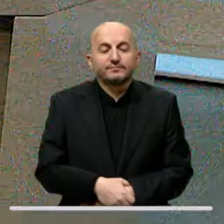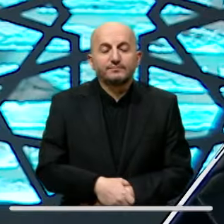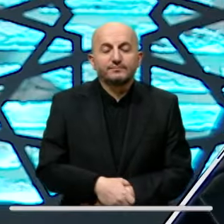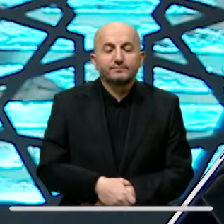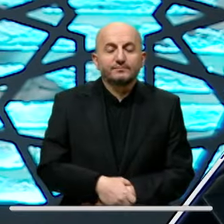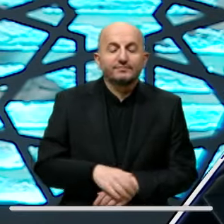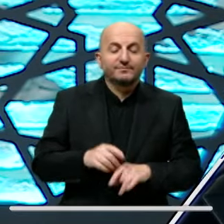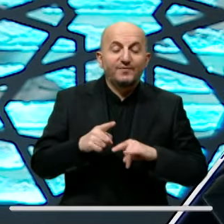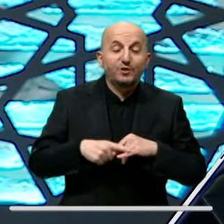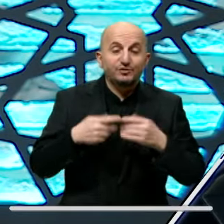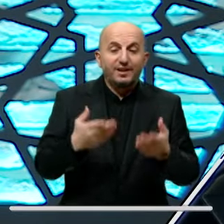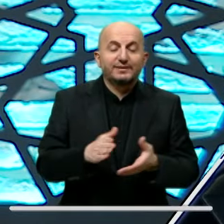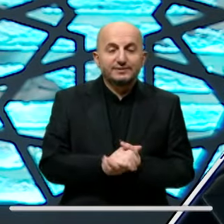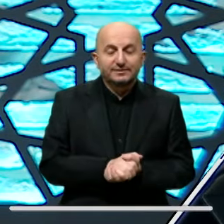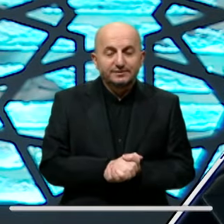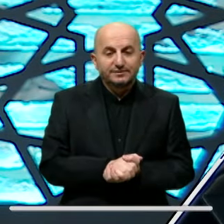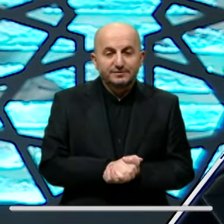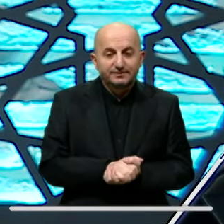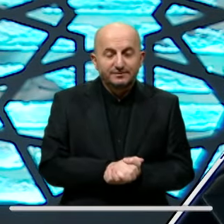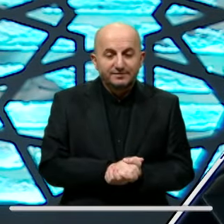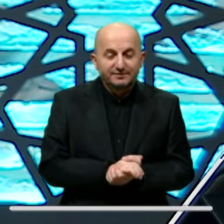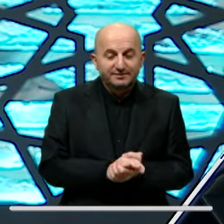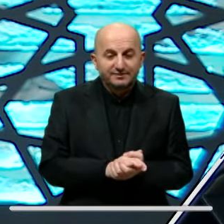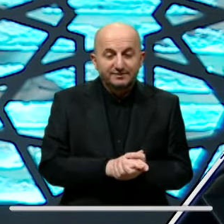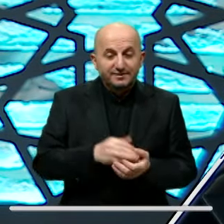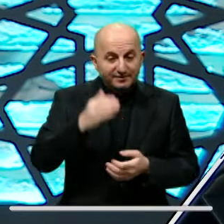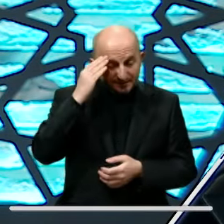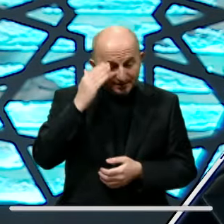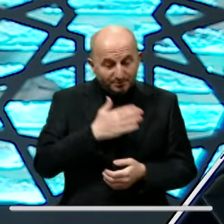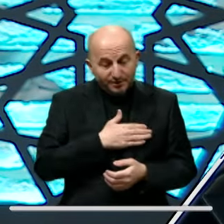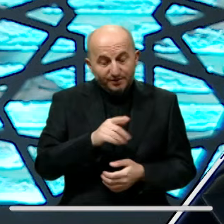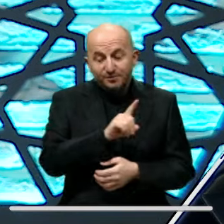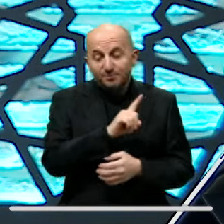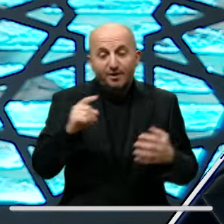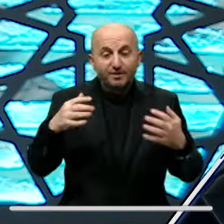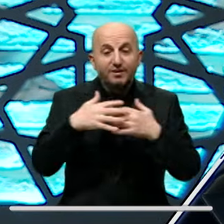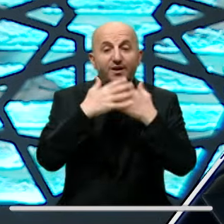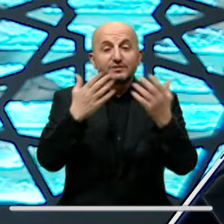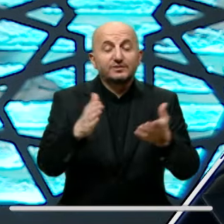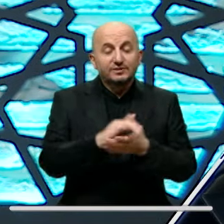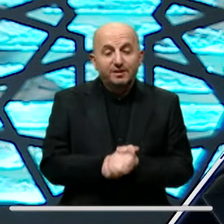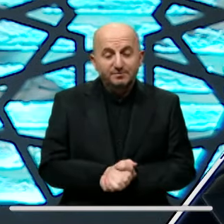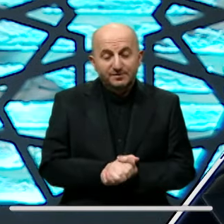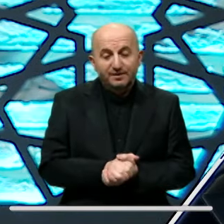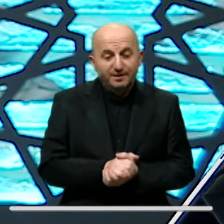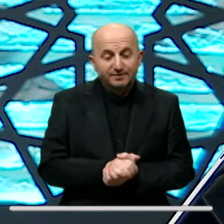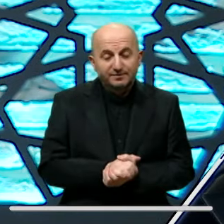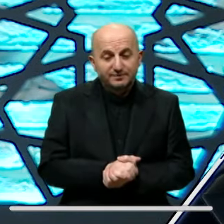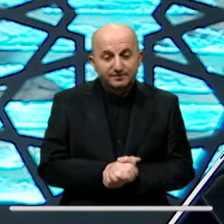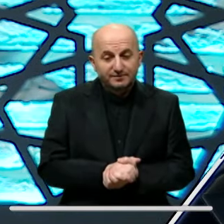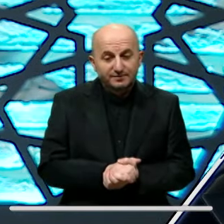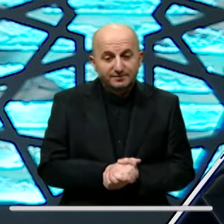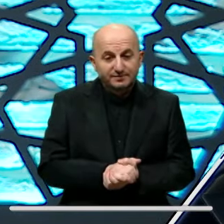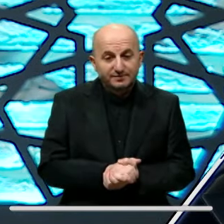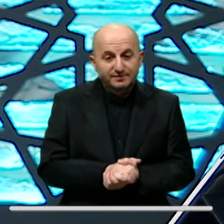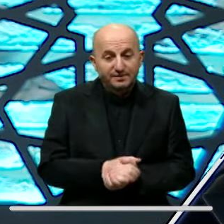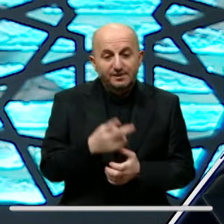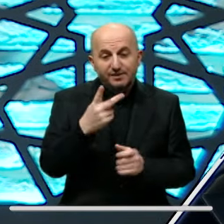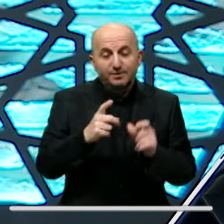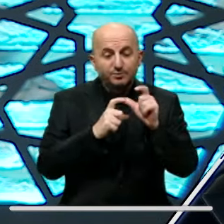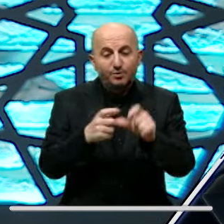hattımızda. Hoş geldiniz Cemil Bey. Hoş geldik hocam. Selamun aleyküm, hayırlı akşamlar, hayırlı yayınlar. Selam, teşekkür ederiz. Hocam iki